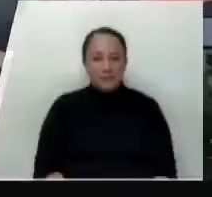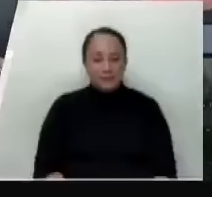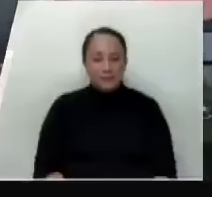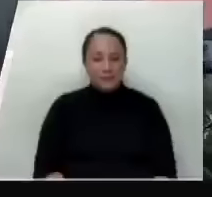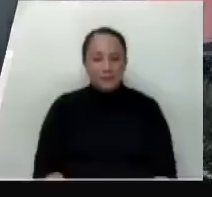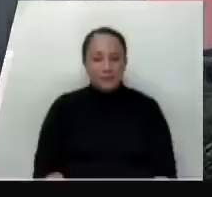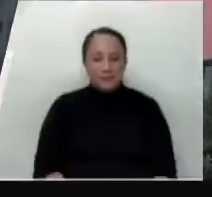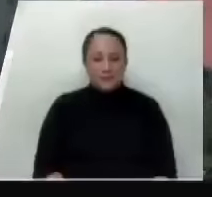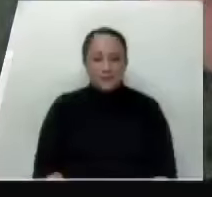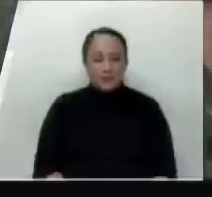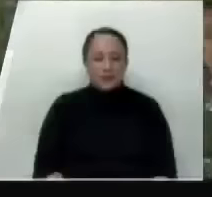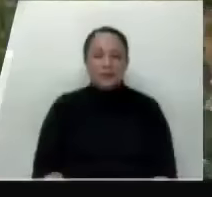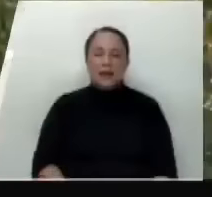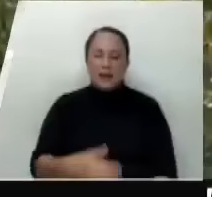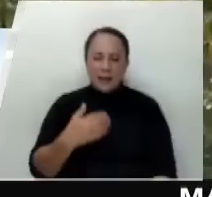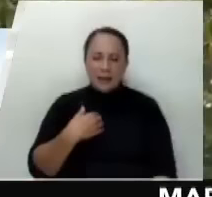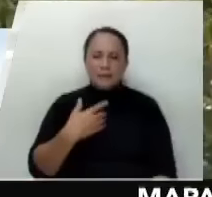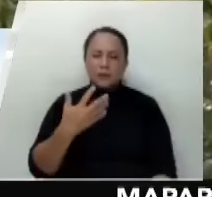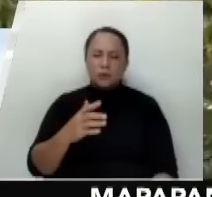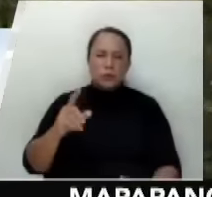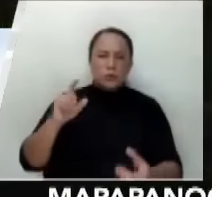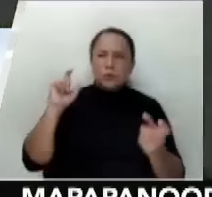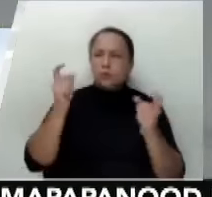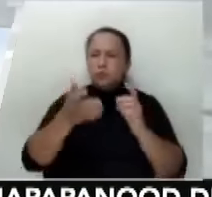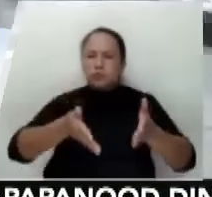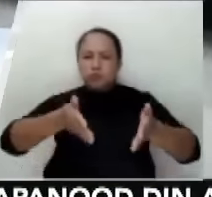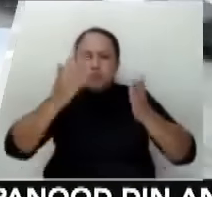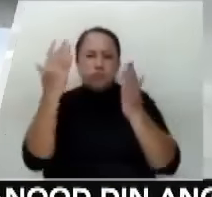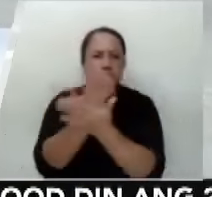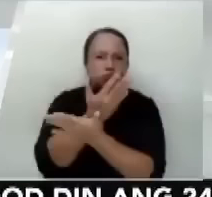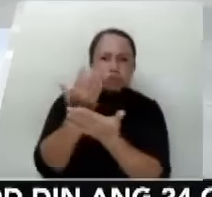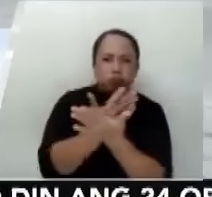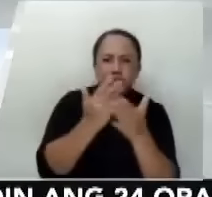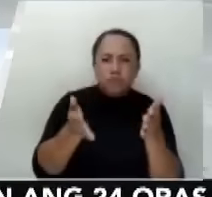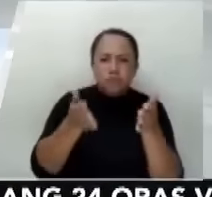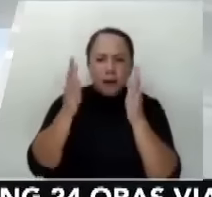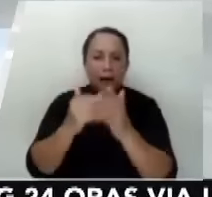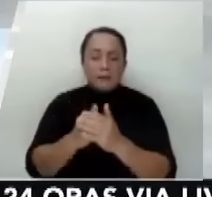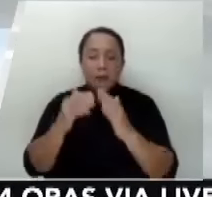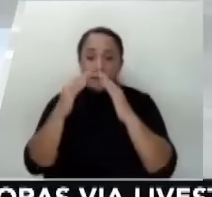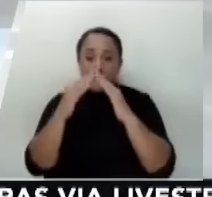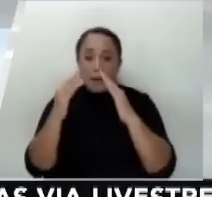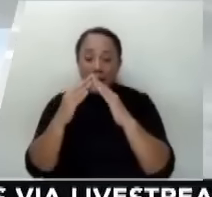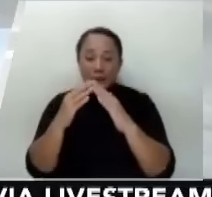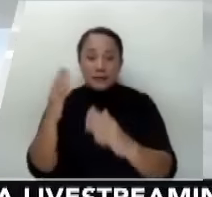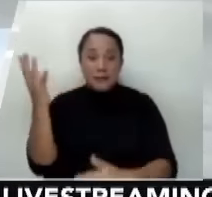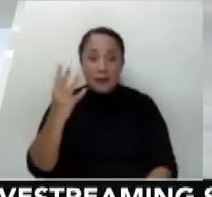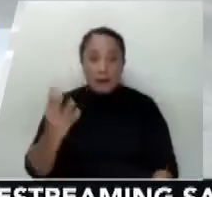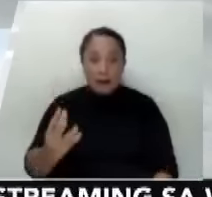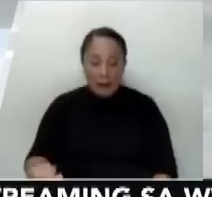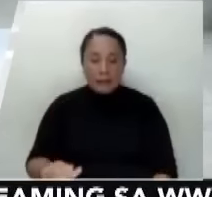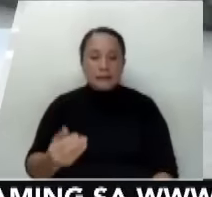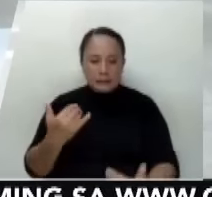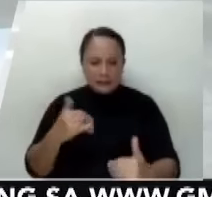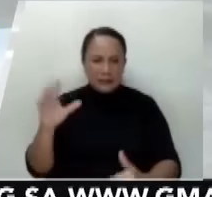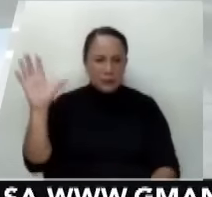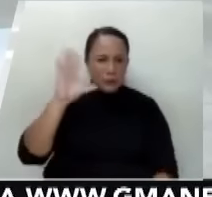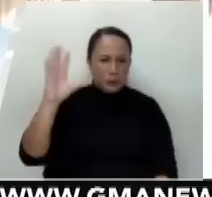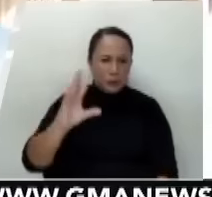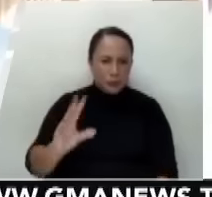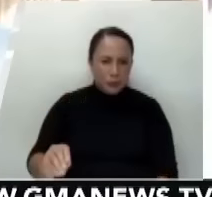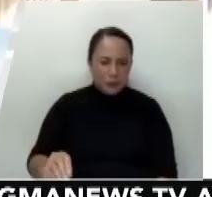Sa gitna ng mga makabagong istruktura at gusali, may isang bahay sa Batangas City na namumukod tangi. Kung titingnan